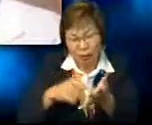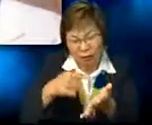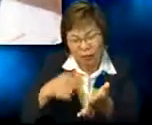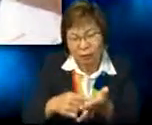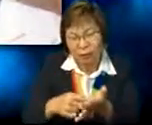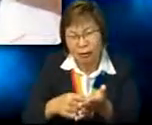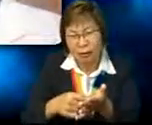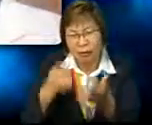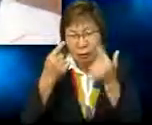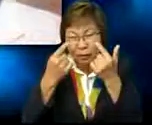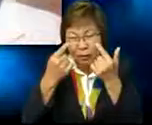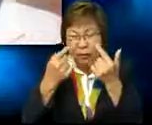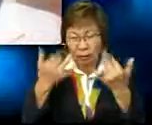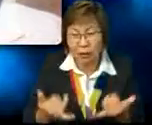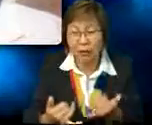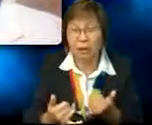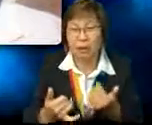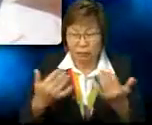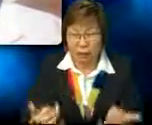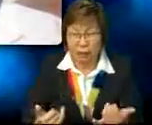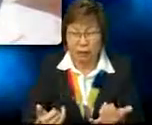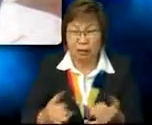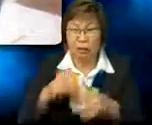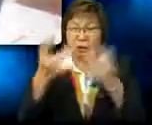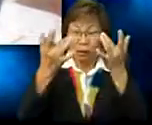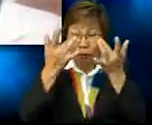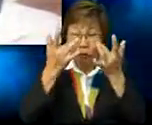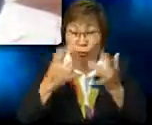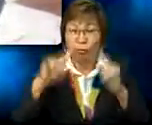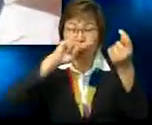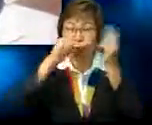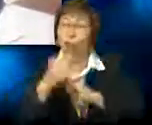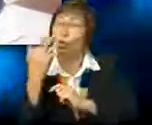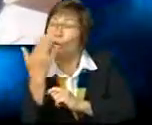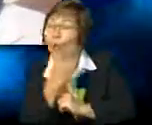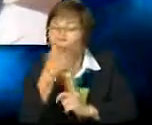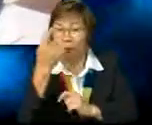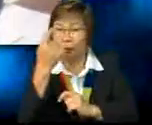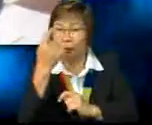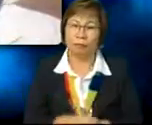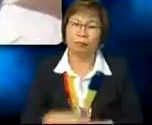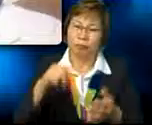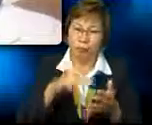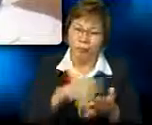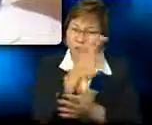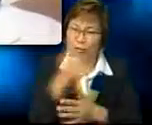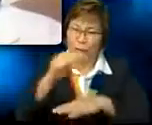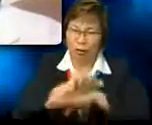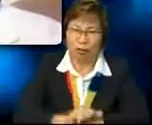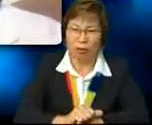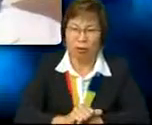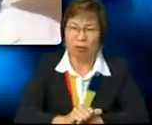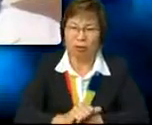sekarang ini masih terdapat trend di mana mereka memakai kanta lekap untuk menukar warna mata. Ya, ini suatu amalan